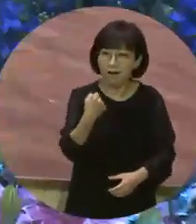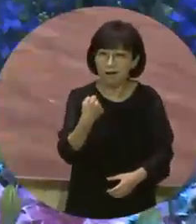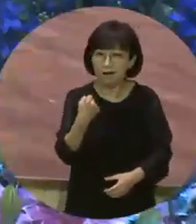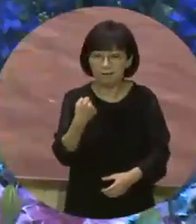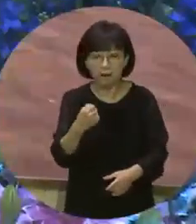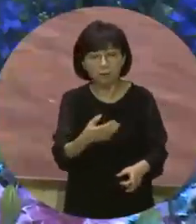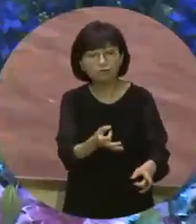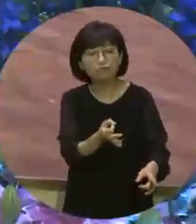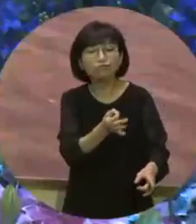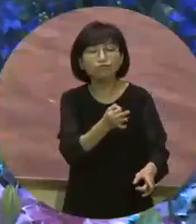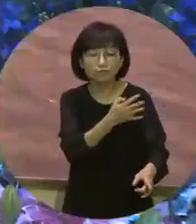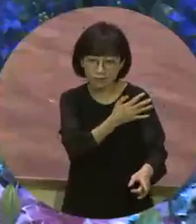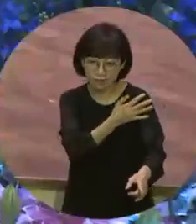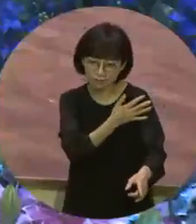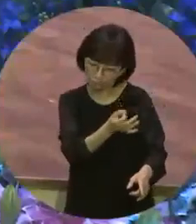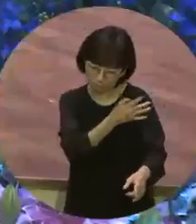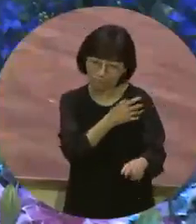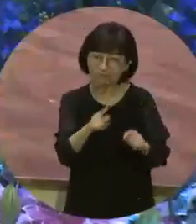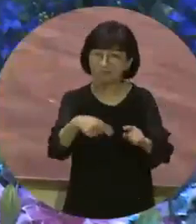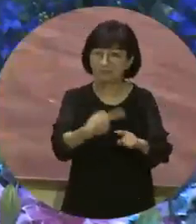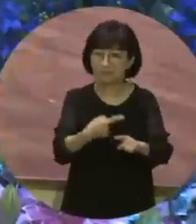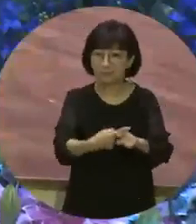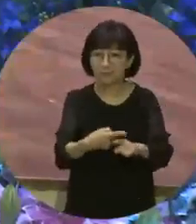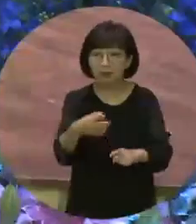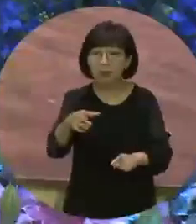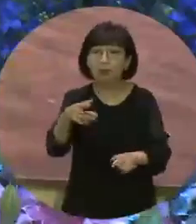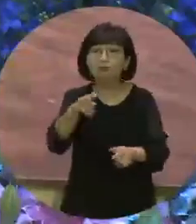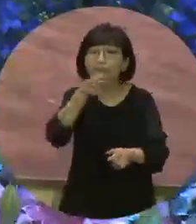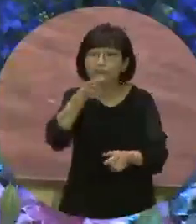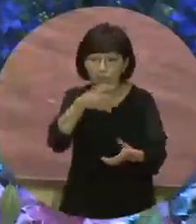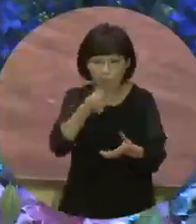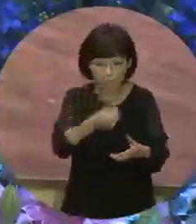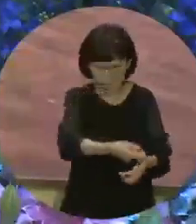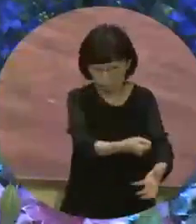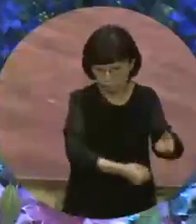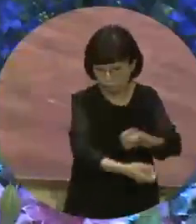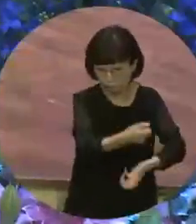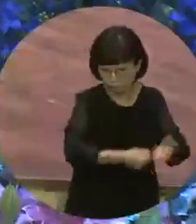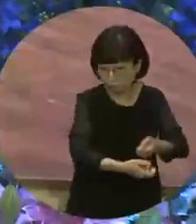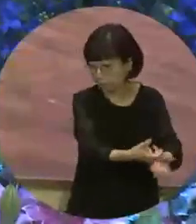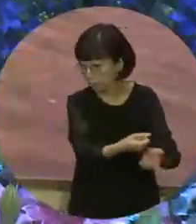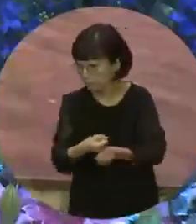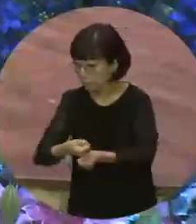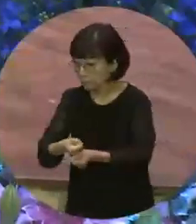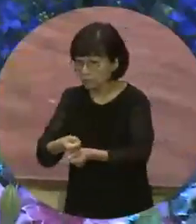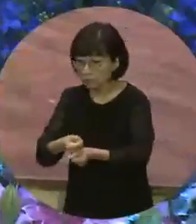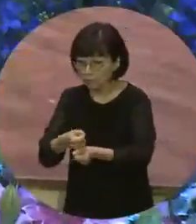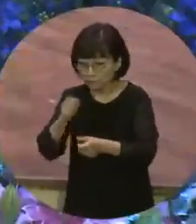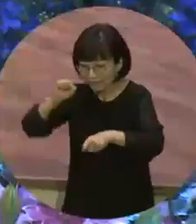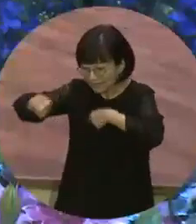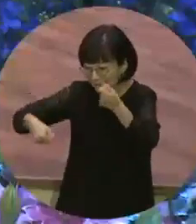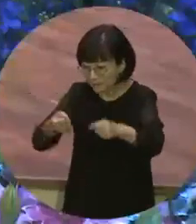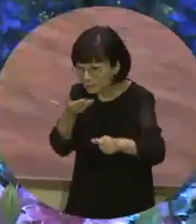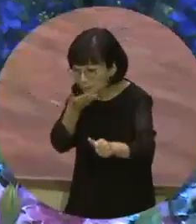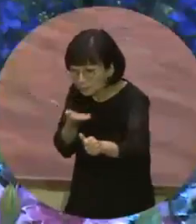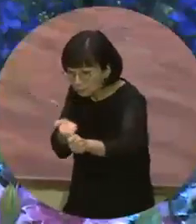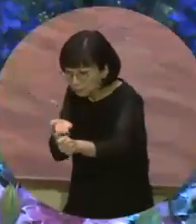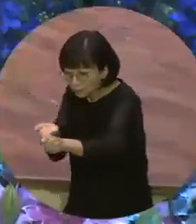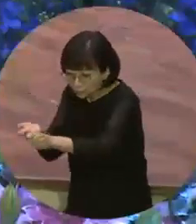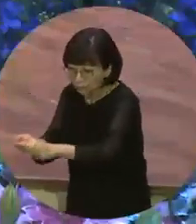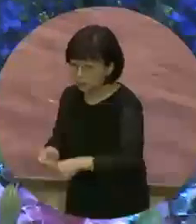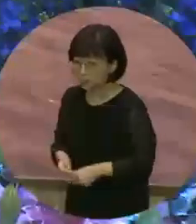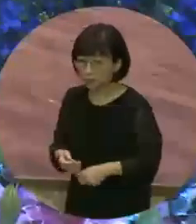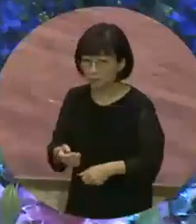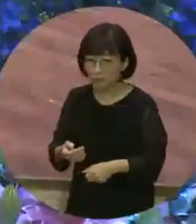집은 거부가 되는 거예요. 그 물이 얼마나 농사 짓지. 그 다음에 뭐 짐승들 먹여야지.